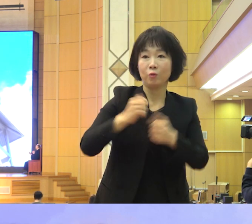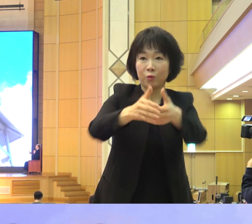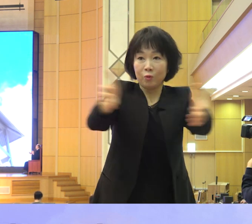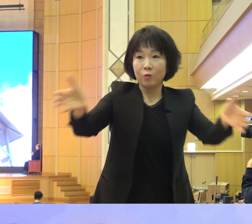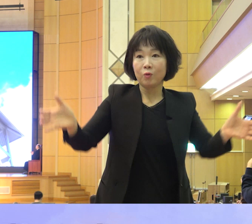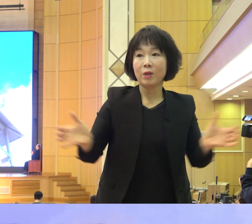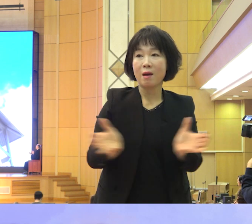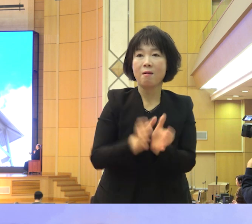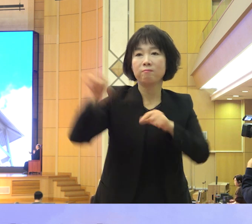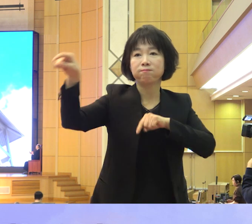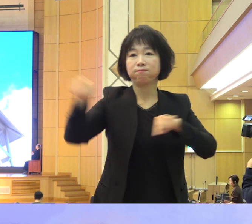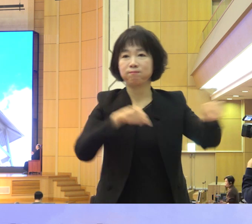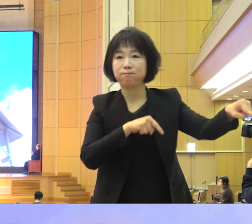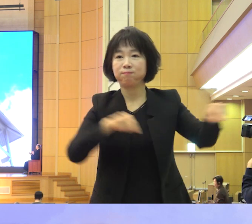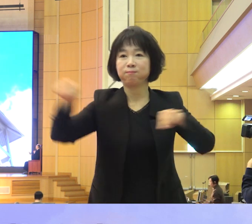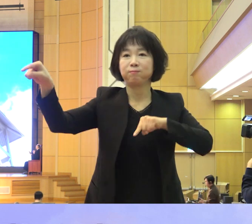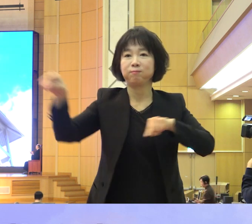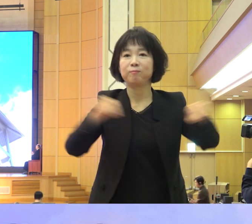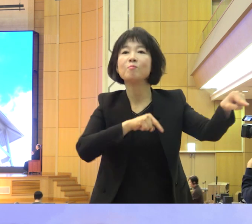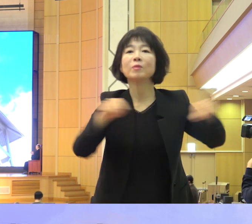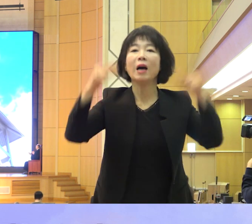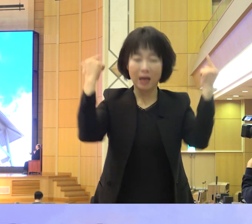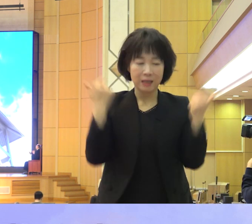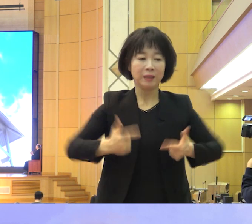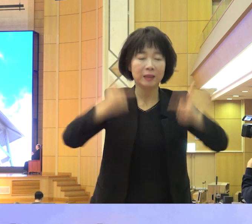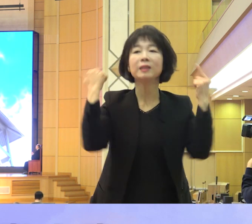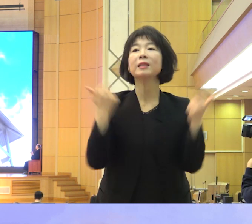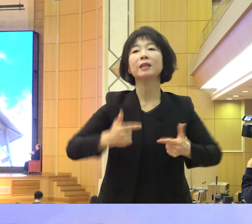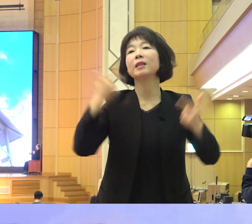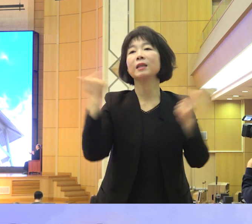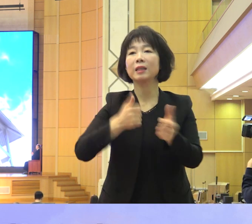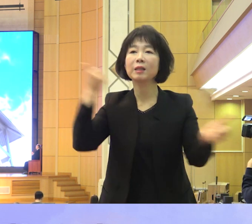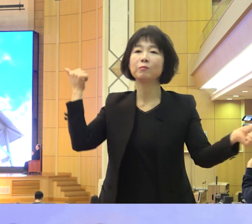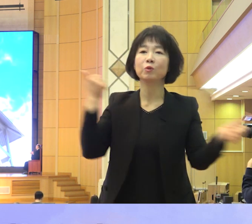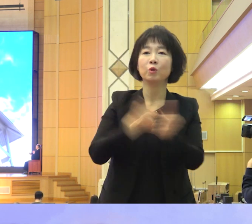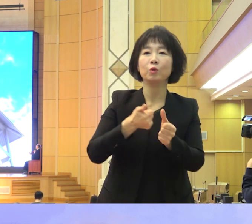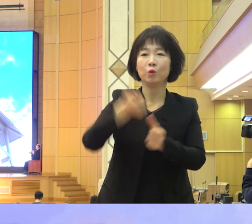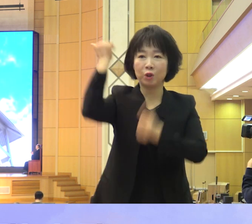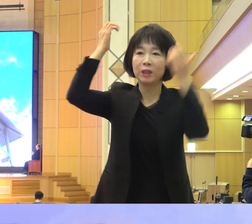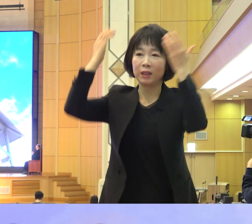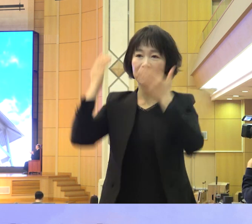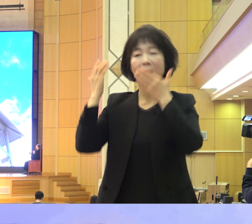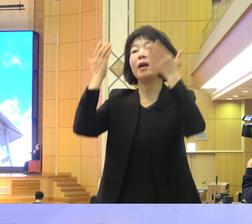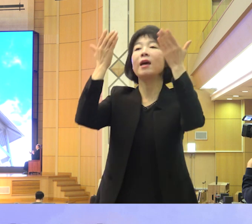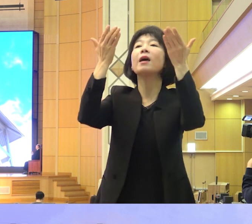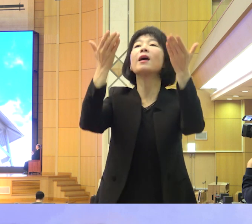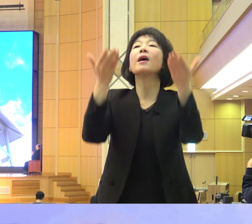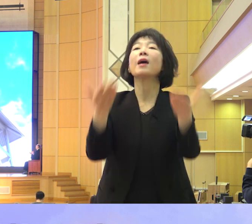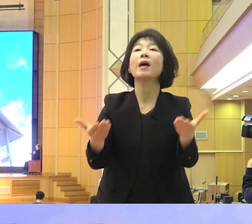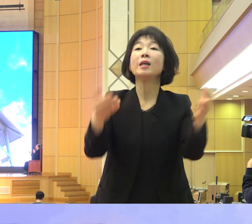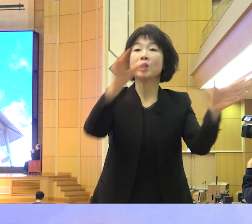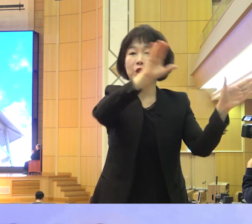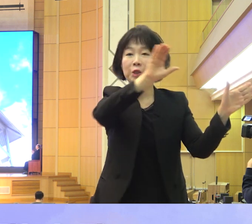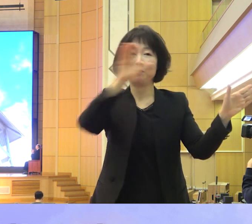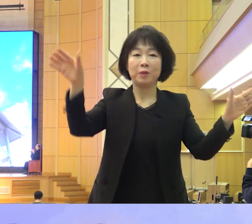그 군대 거느리사 늘 이김 주시네.